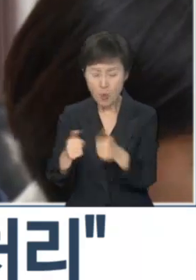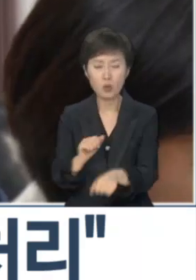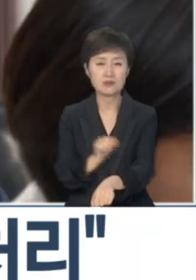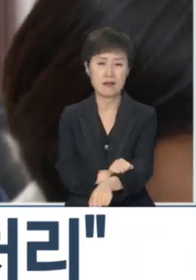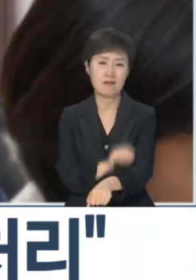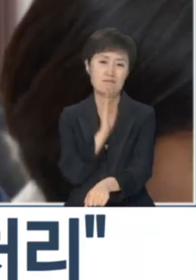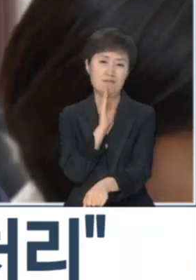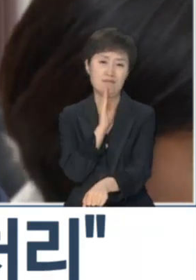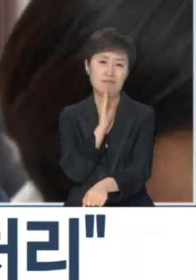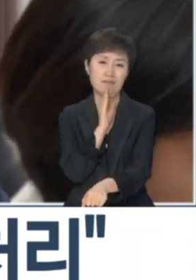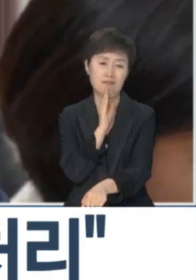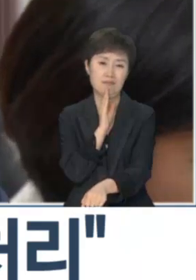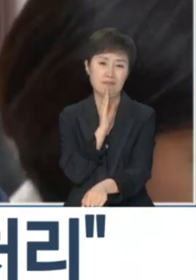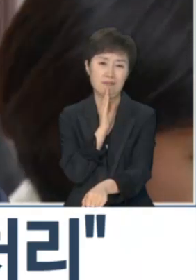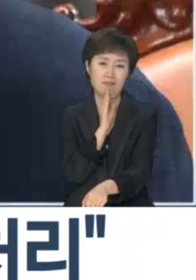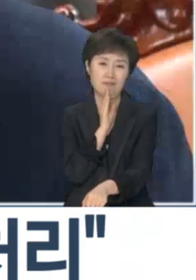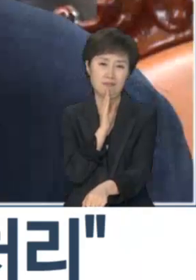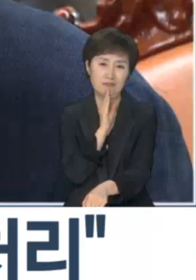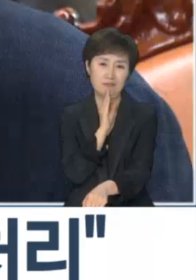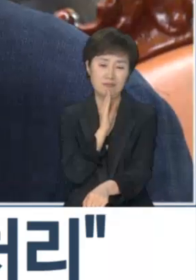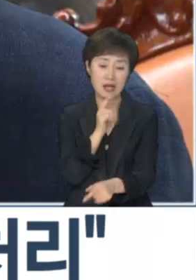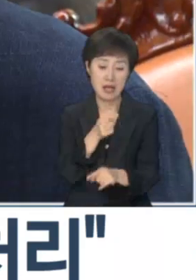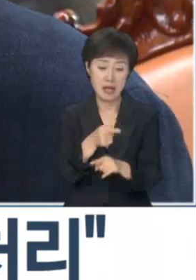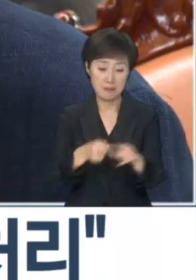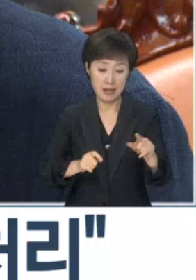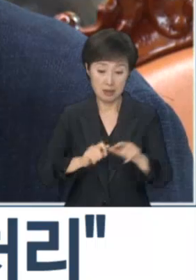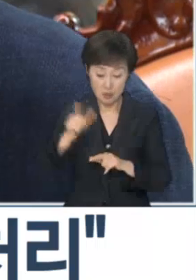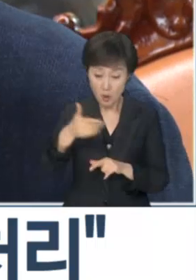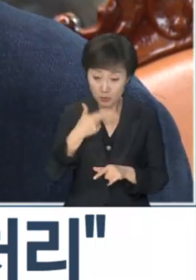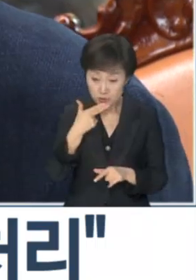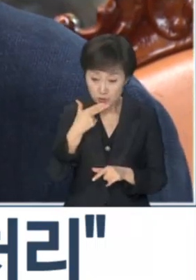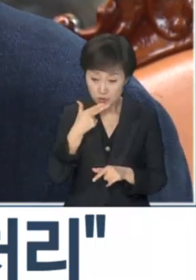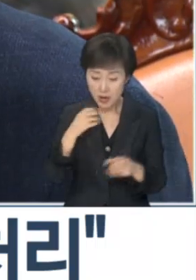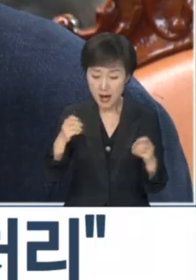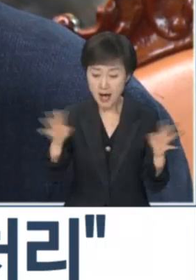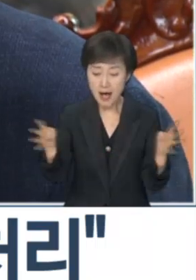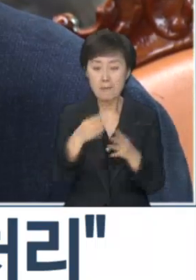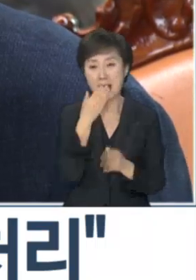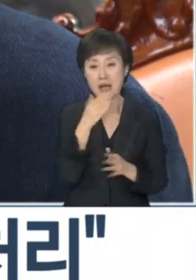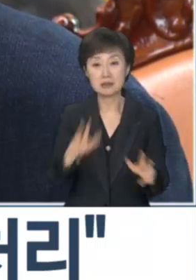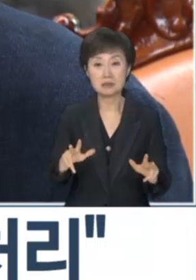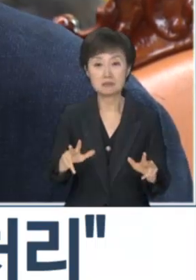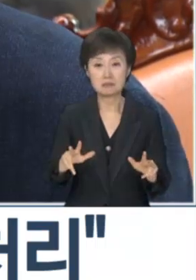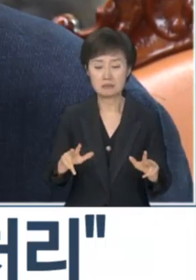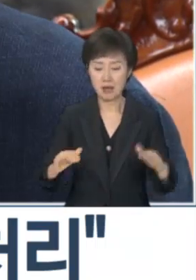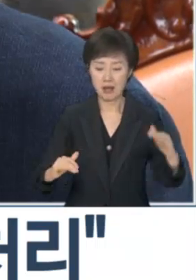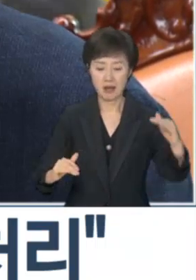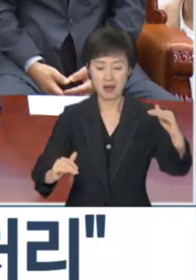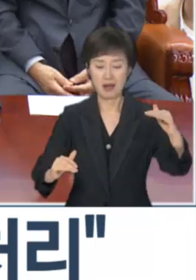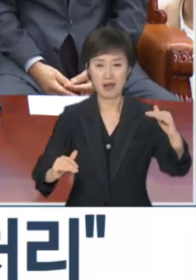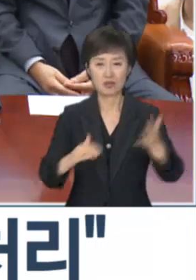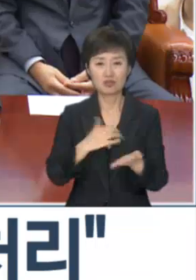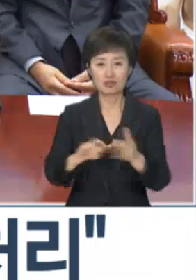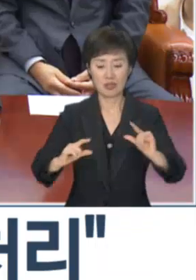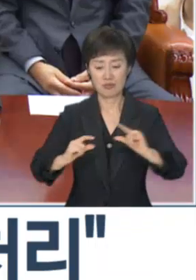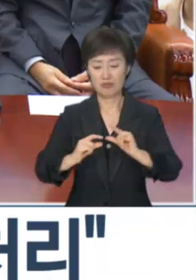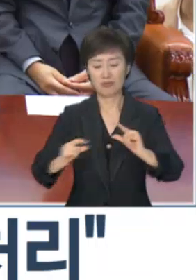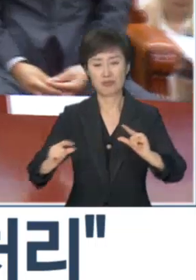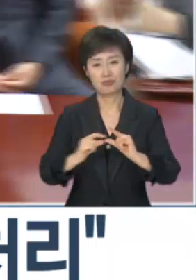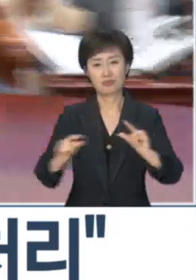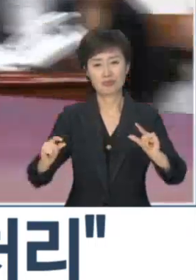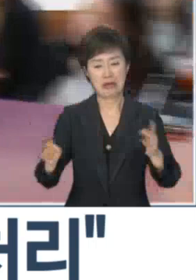여야가 어떤 특정 당이 과반수를 넘지 않기 때문에 합의가 됐는데 지금은 균형이 깨졌기 때문에 이것이 안 된다고